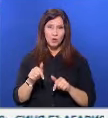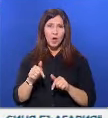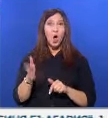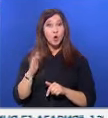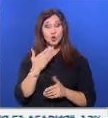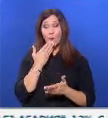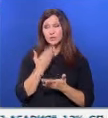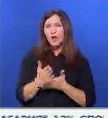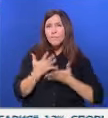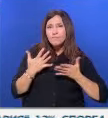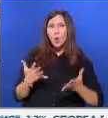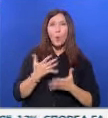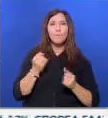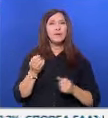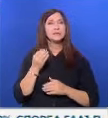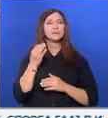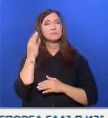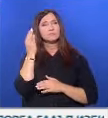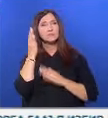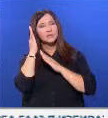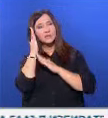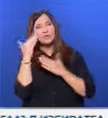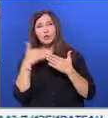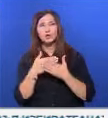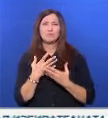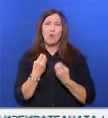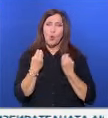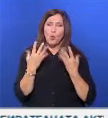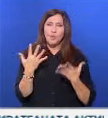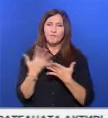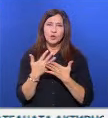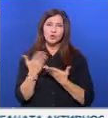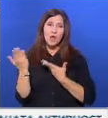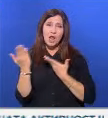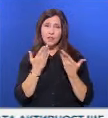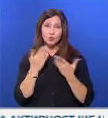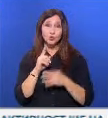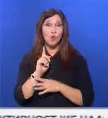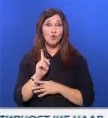и ни обещава много безсънни нощи с много хубаво кино и литература,